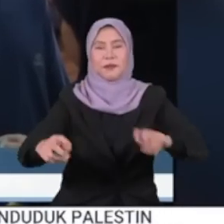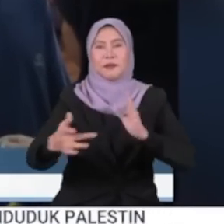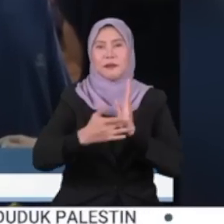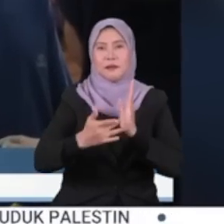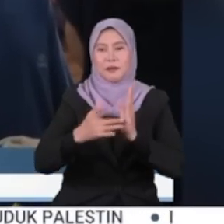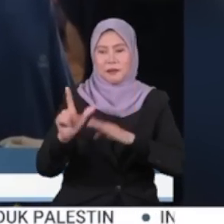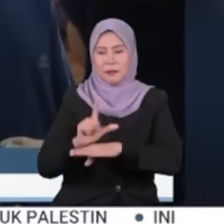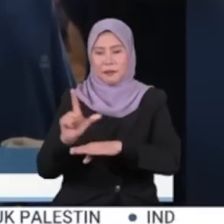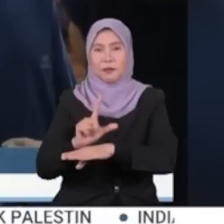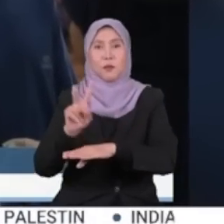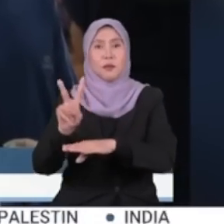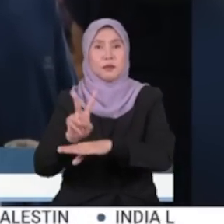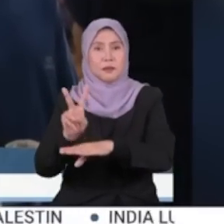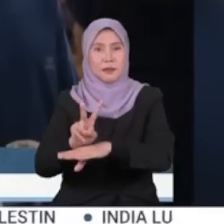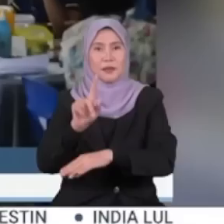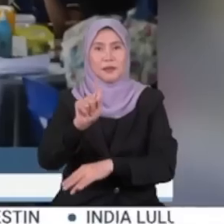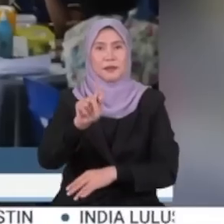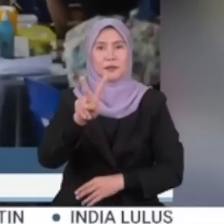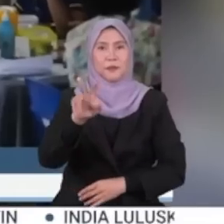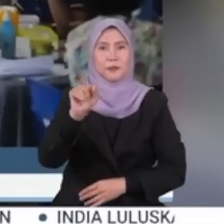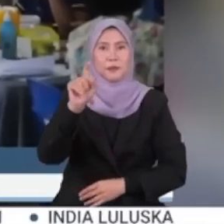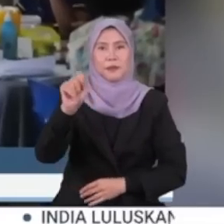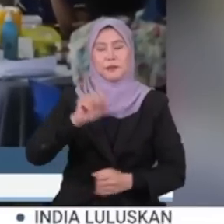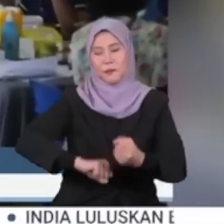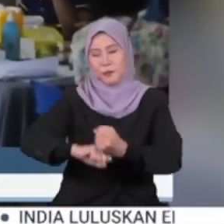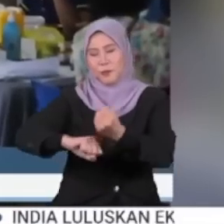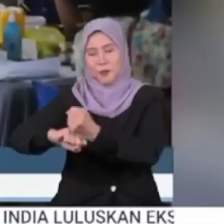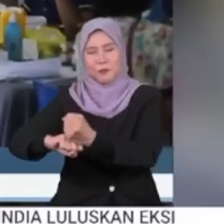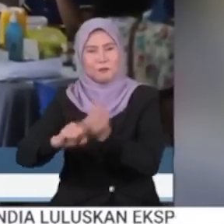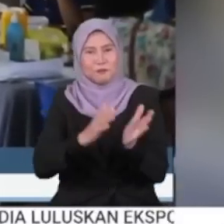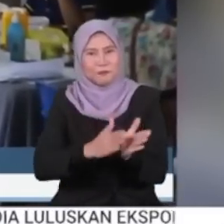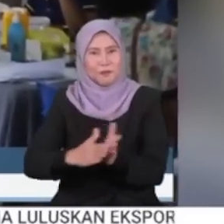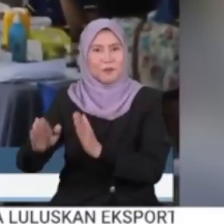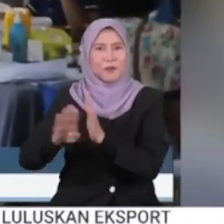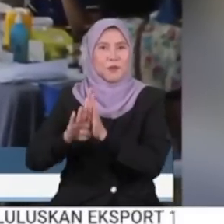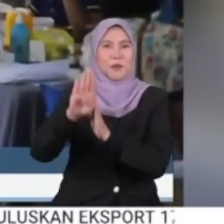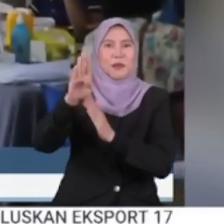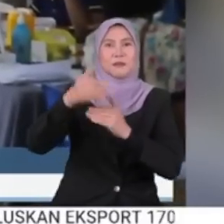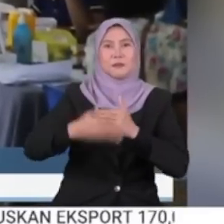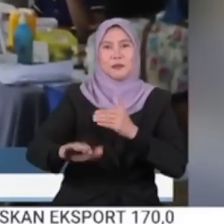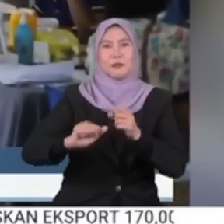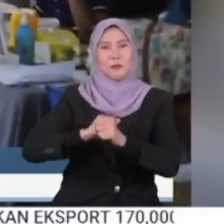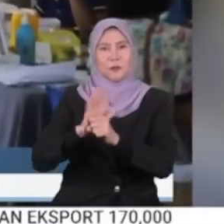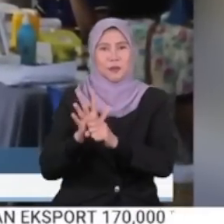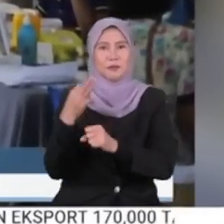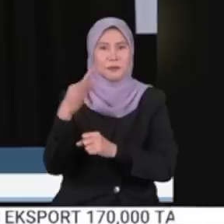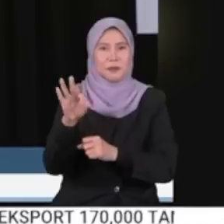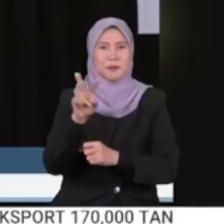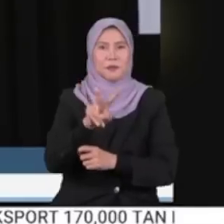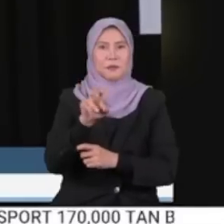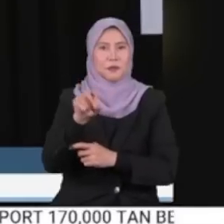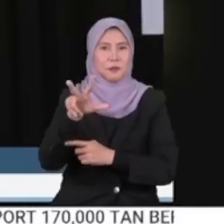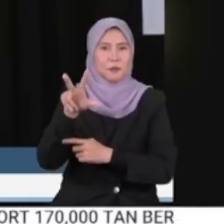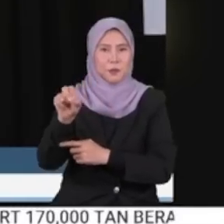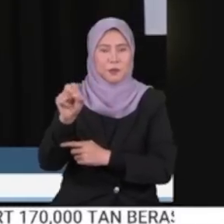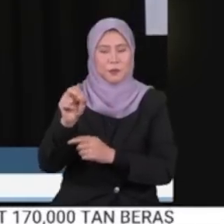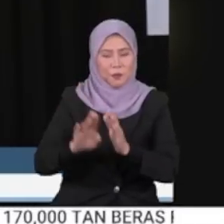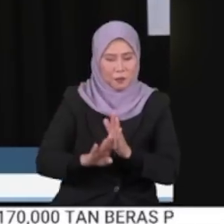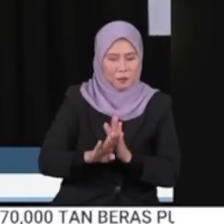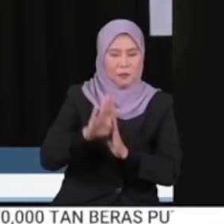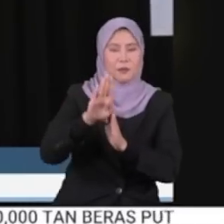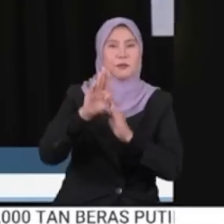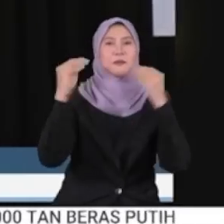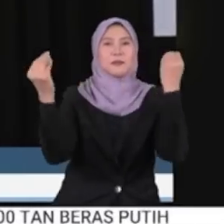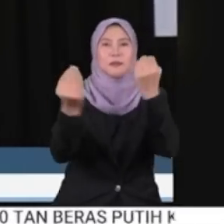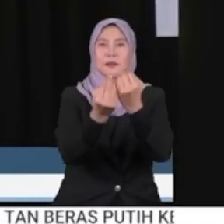dan latihan vocational TVET bagi menyokong strategi pembangunan pasca COVID-19 2030 dalam